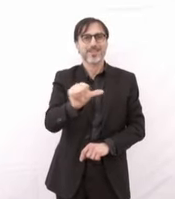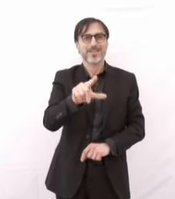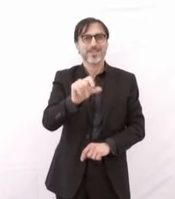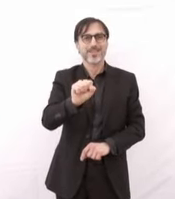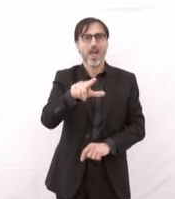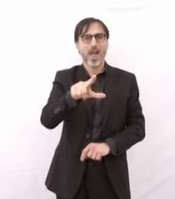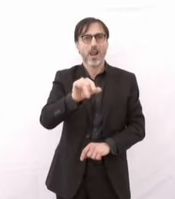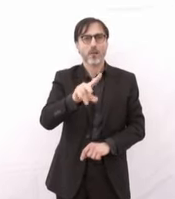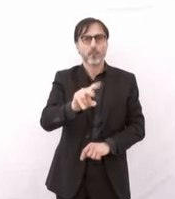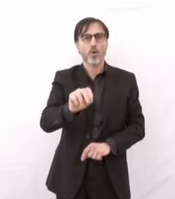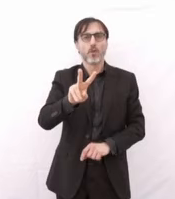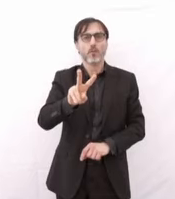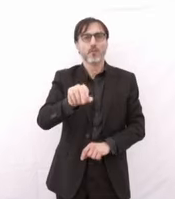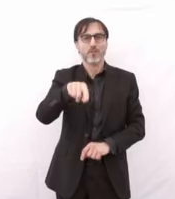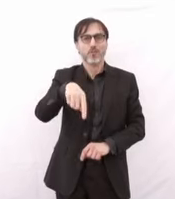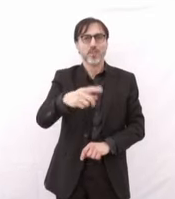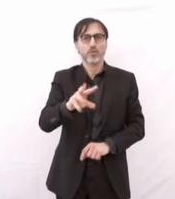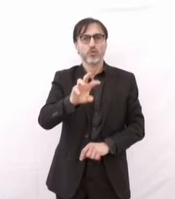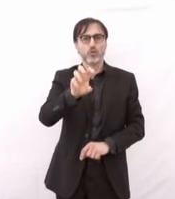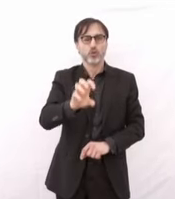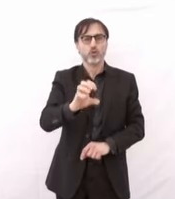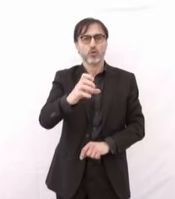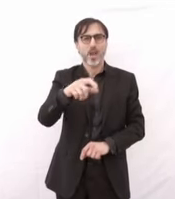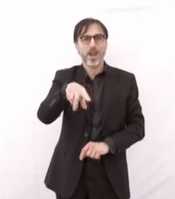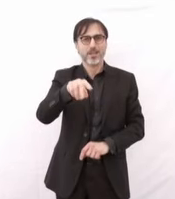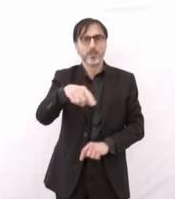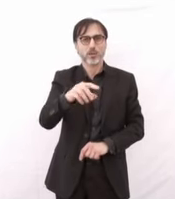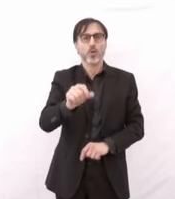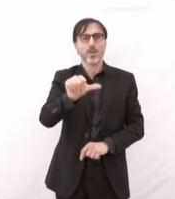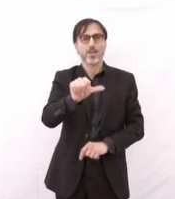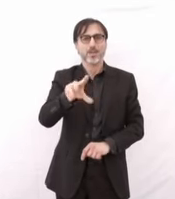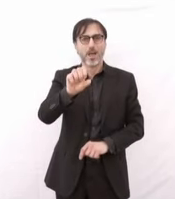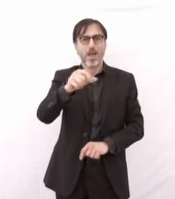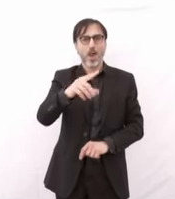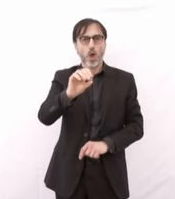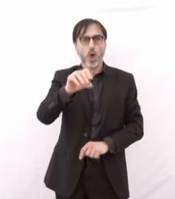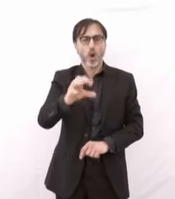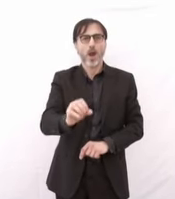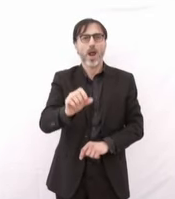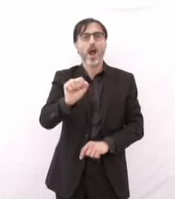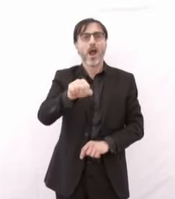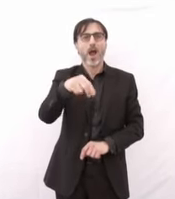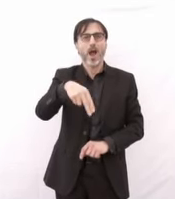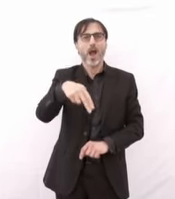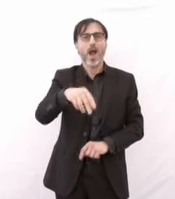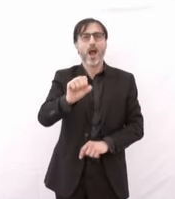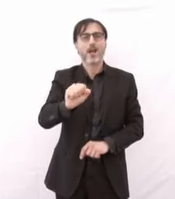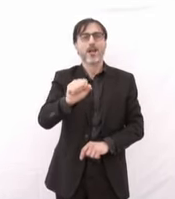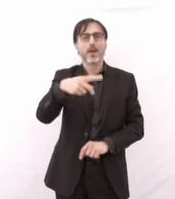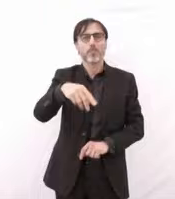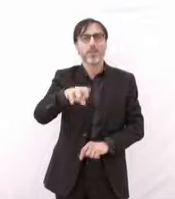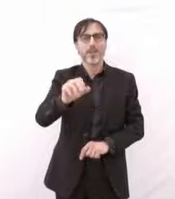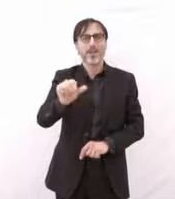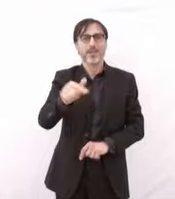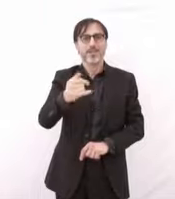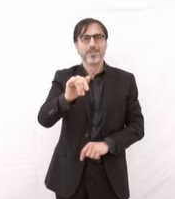Vincenzo Savoca, Giovanni Russo, Anna Prestigiacomo,